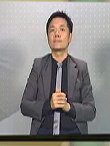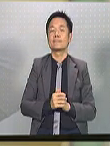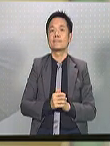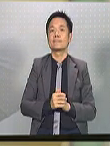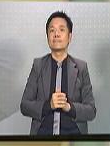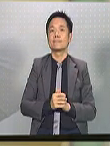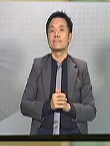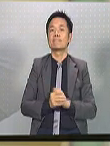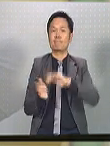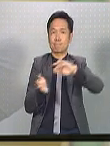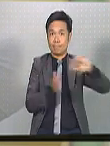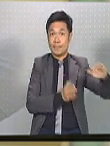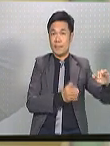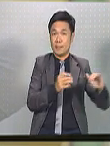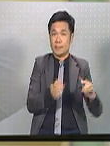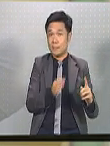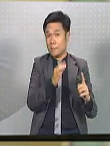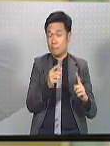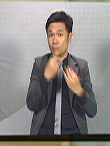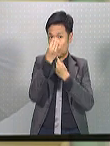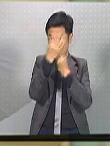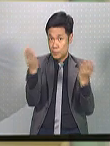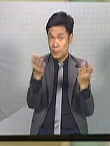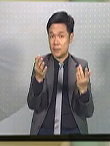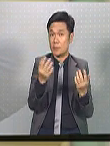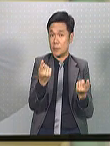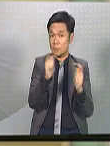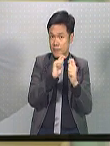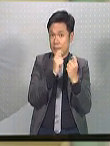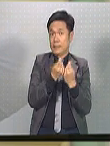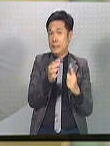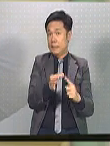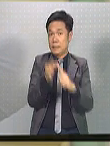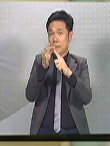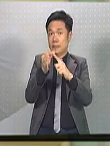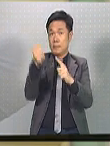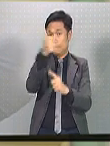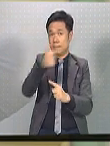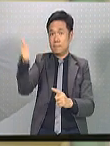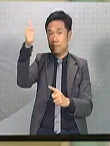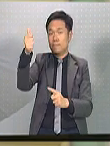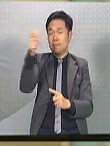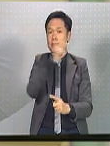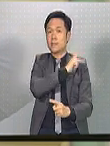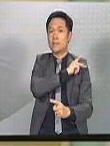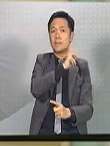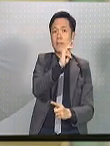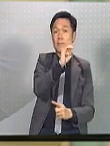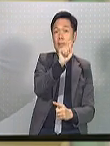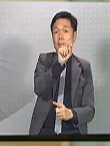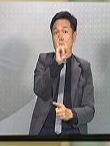satu special taspos yang diproduksikan oleh menteri kanan